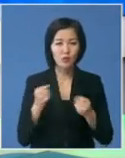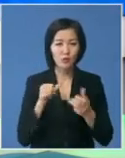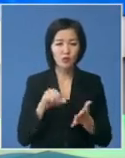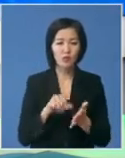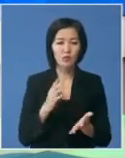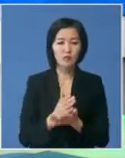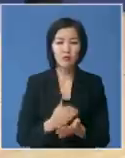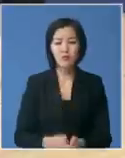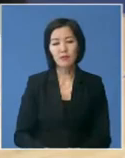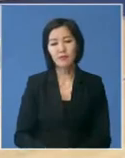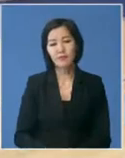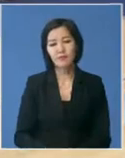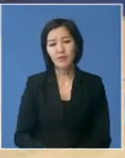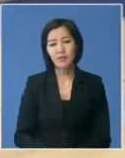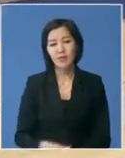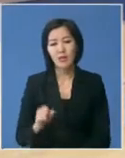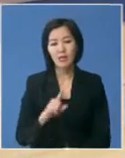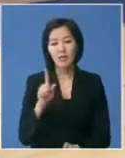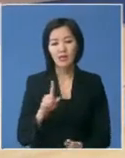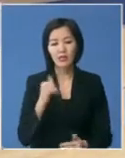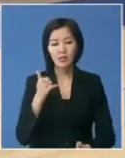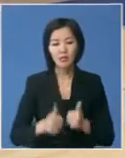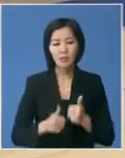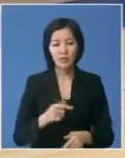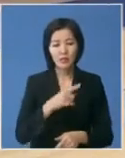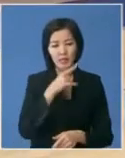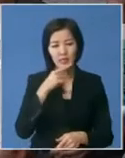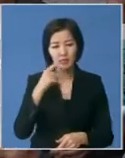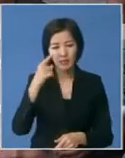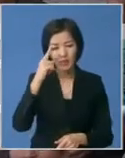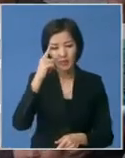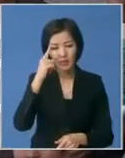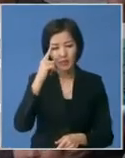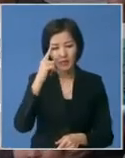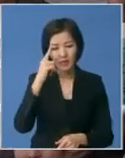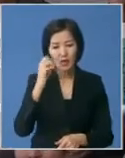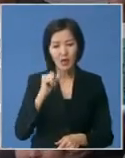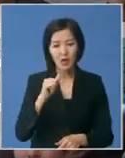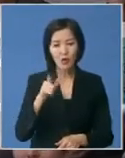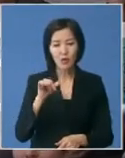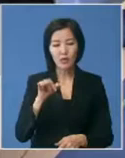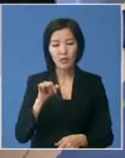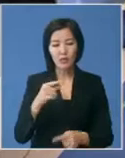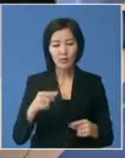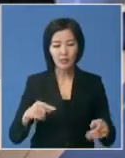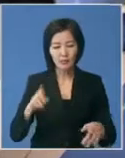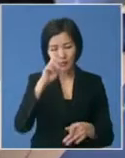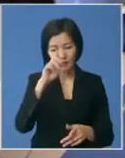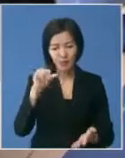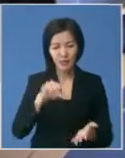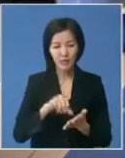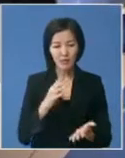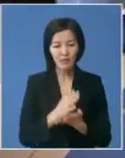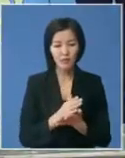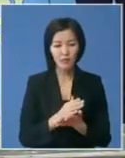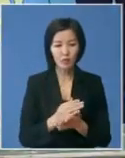жатыр. Азия чемпионатына Ресей, Өзбекстан, Қырғызстан, Тәжікстан және Ауғанстан мен еліміздің кілең мықтылары жиналды. Спортшылар бұл жарыста